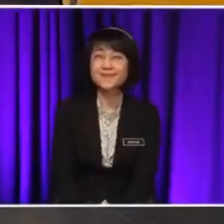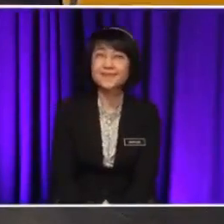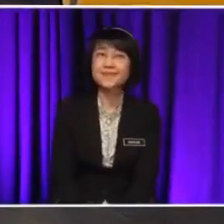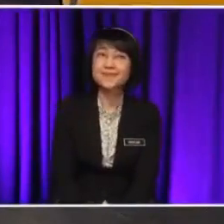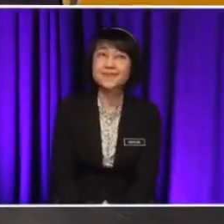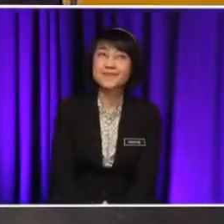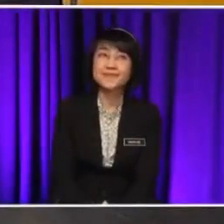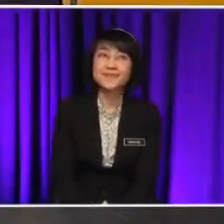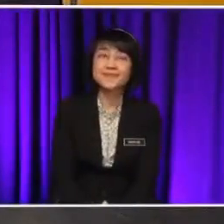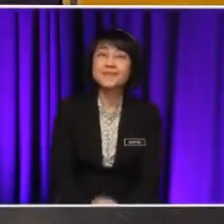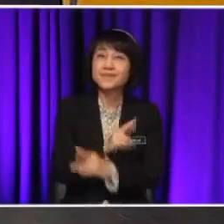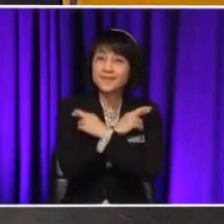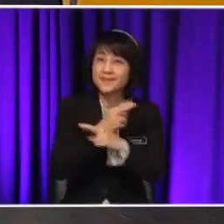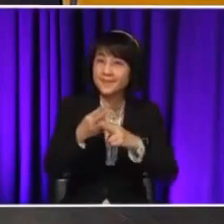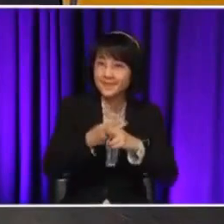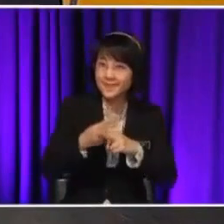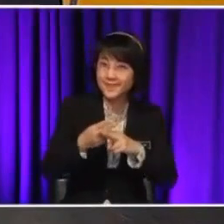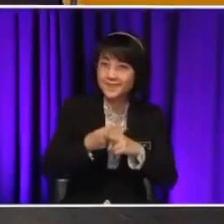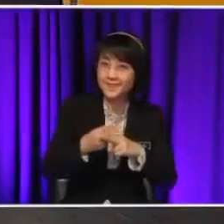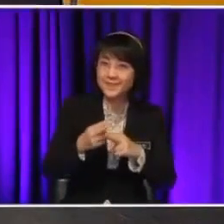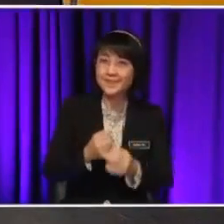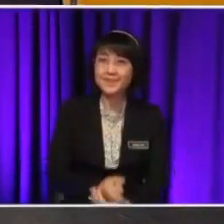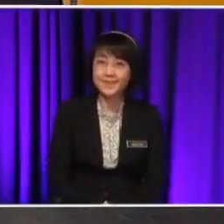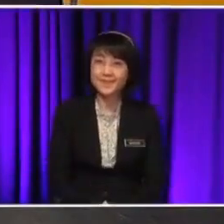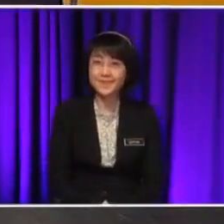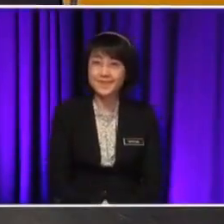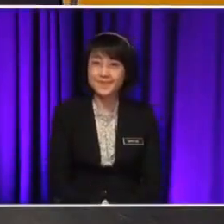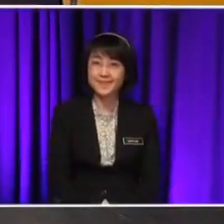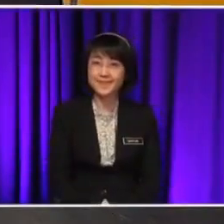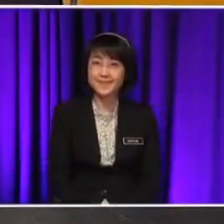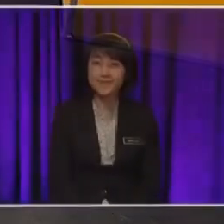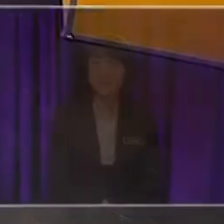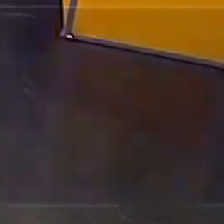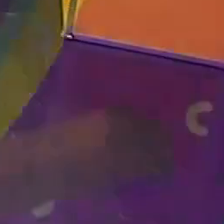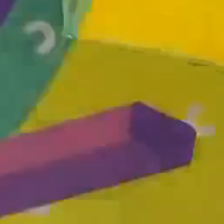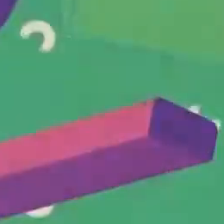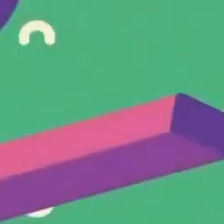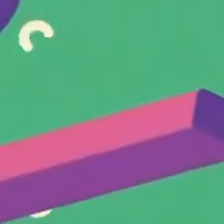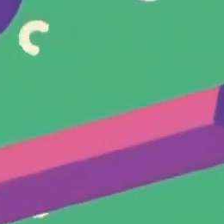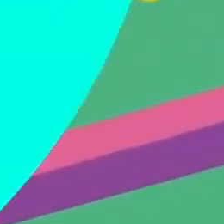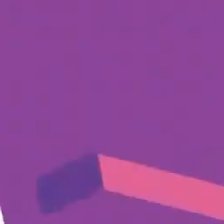rehat seketika. Kita kembali selepas ini. Teruskan menonton Didik TV KPM.